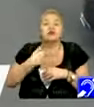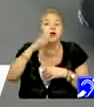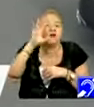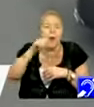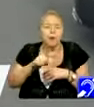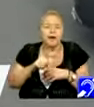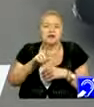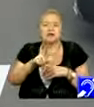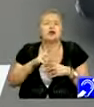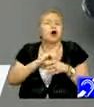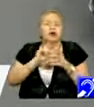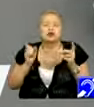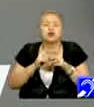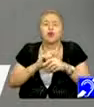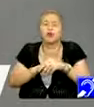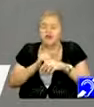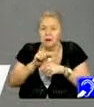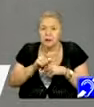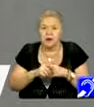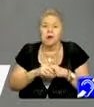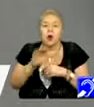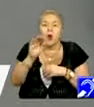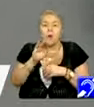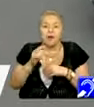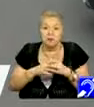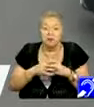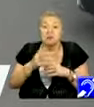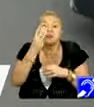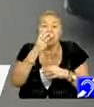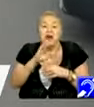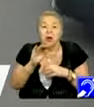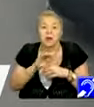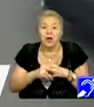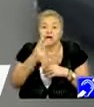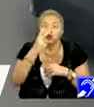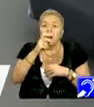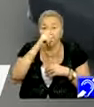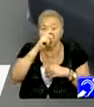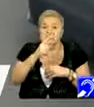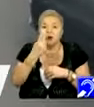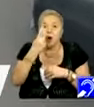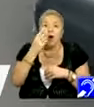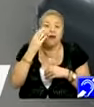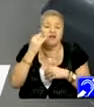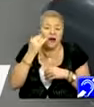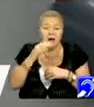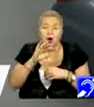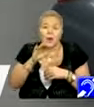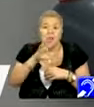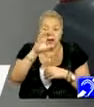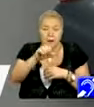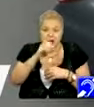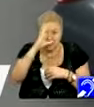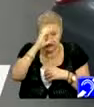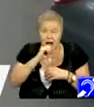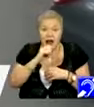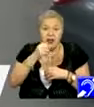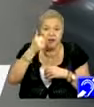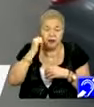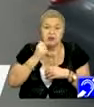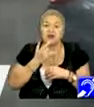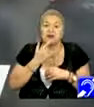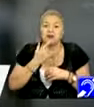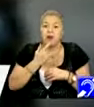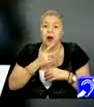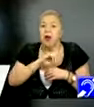echipamentul cunoscutului realizator TV. Este vorba despre 3 minori, 2 băieți și o fată. Copiii au fost prinși aseară în Timișoara, însă nu mai